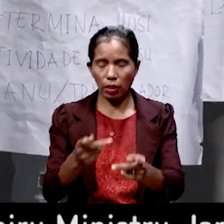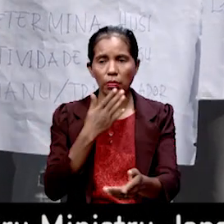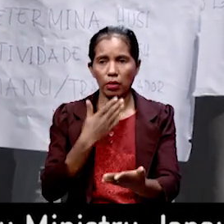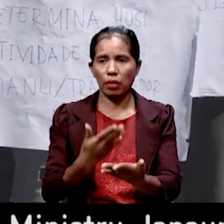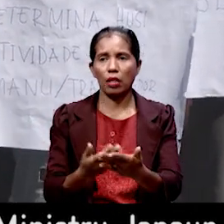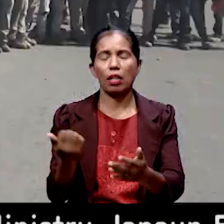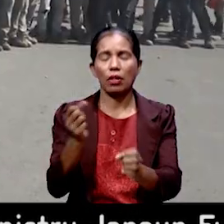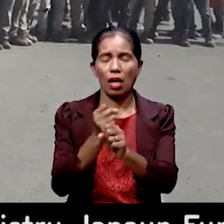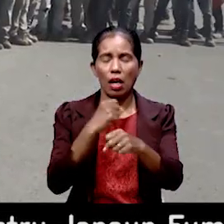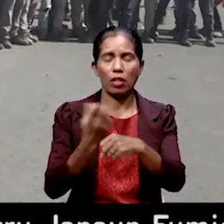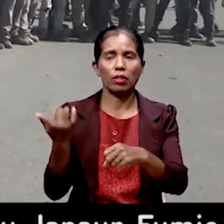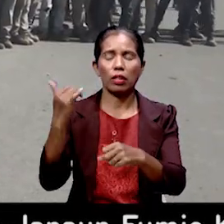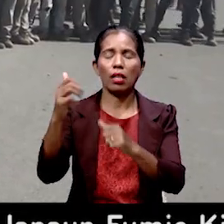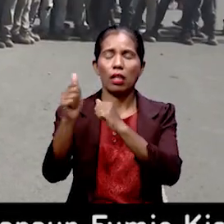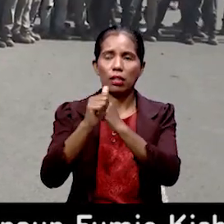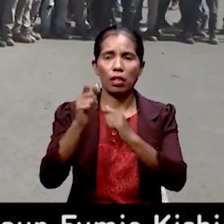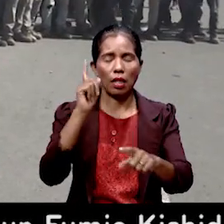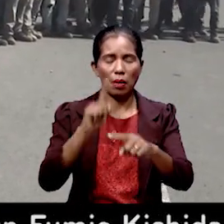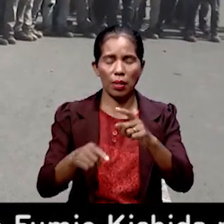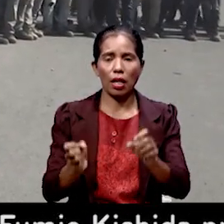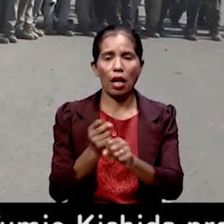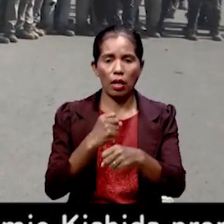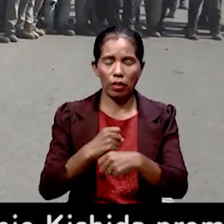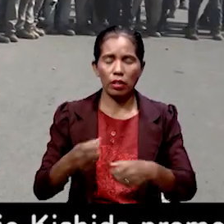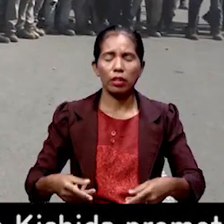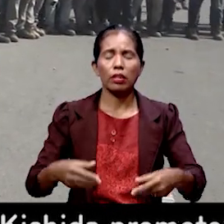halo sirani asaun, nune labele perturba